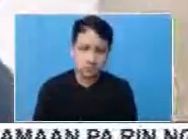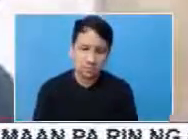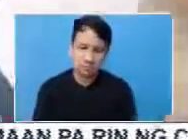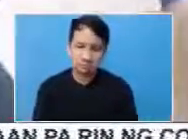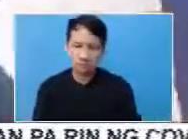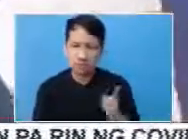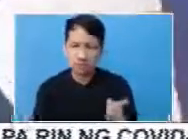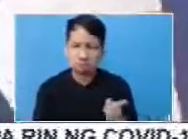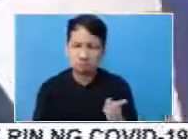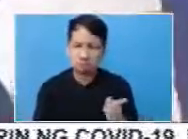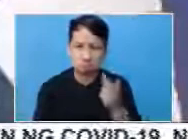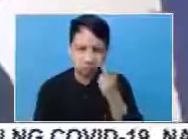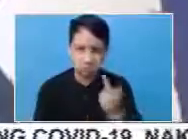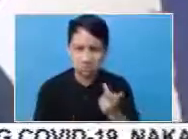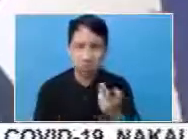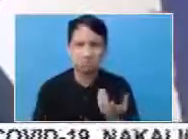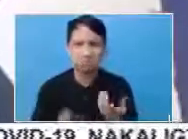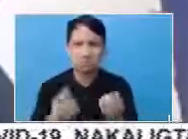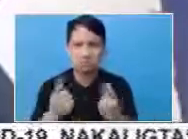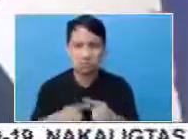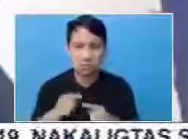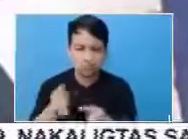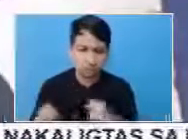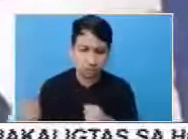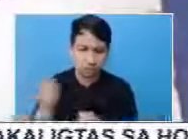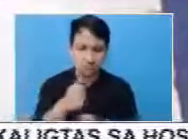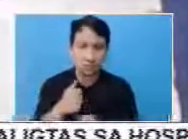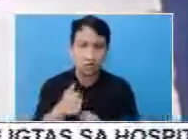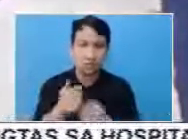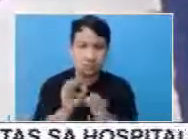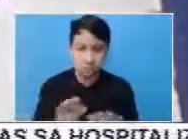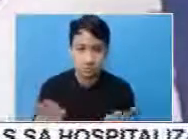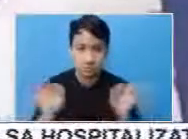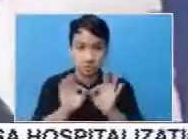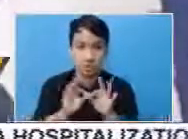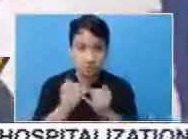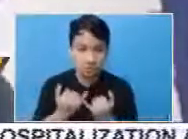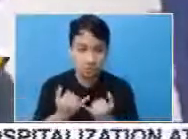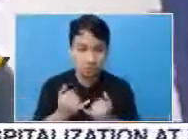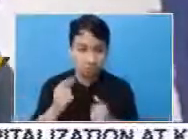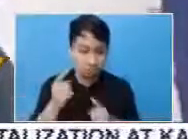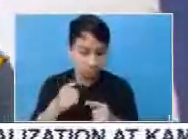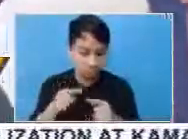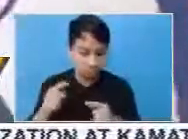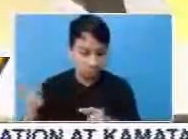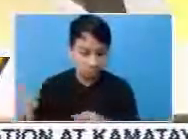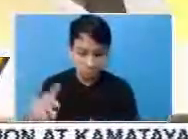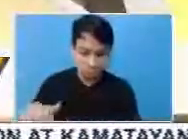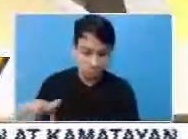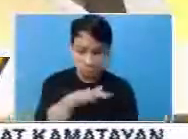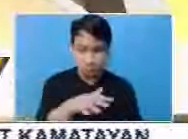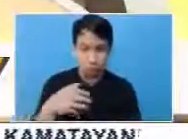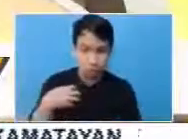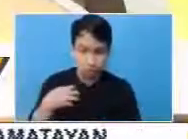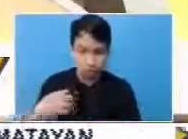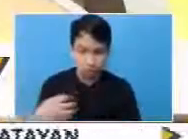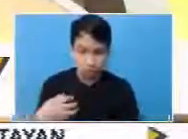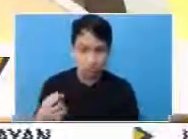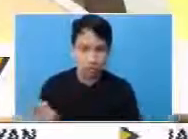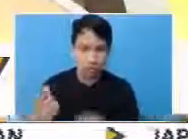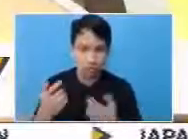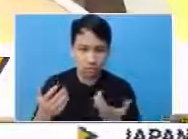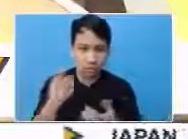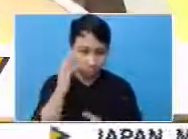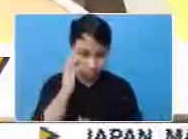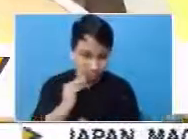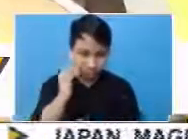ganito, hindi po dapat ito kundinig, bagkos tulungan po natin sila. Pahabol na lang po. Doon sa mga napapansin,